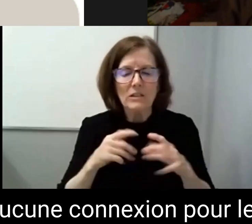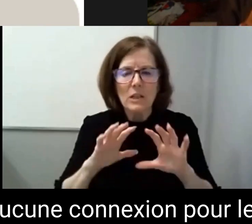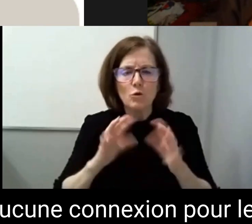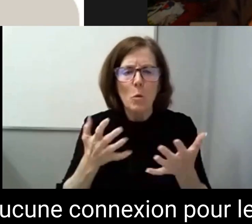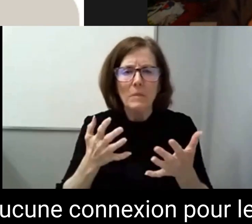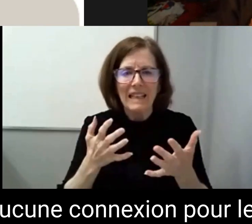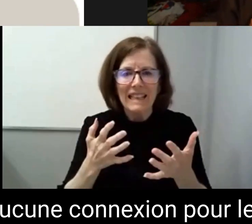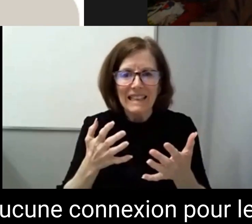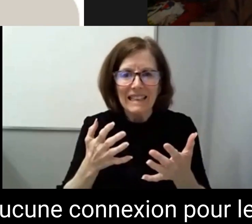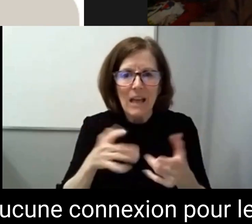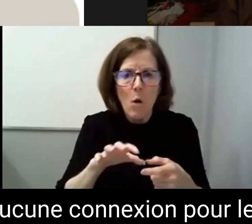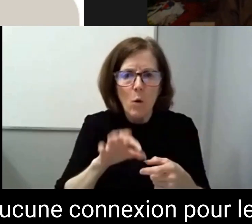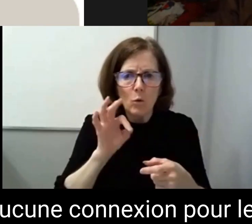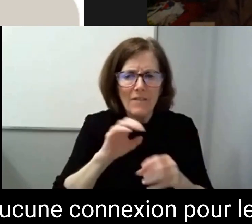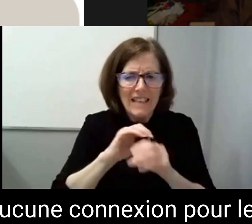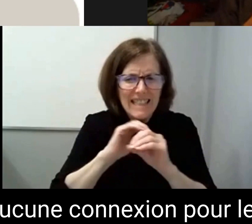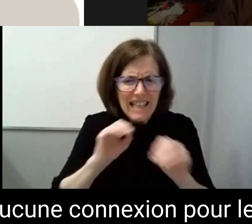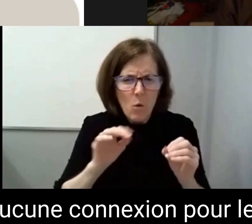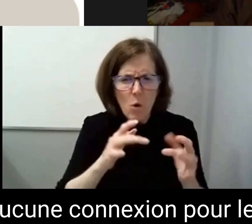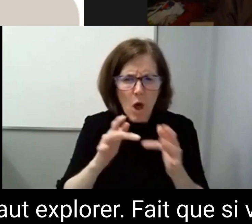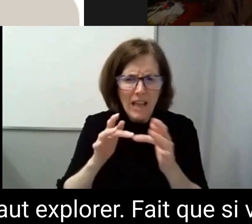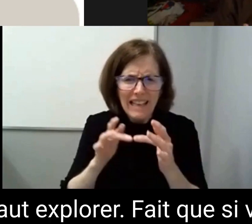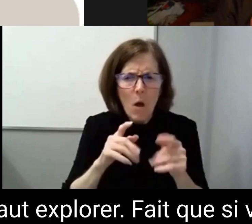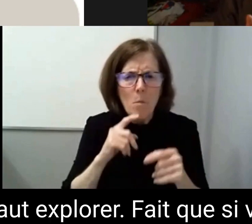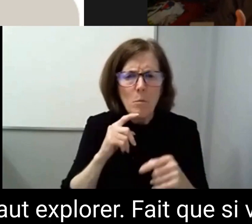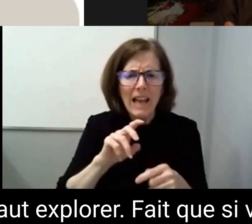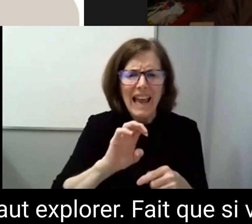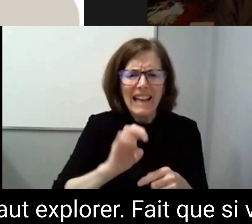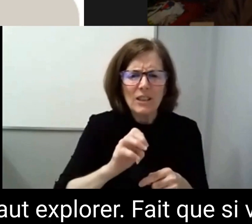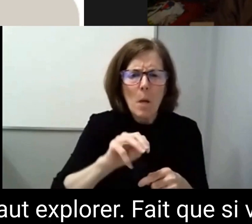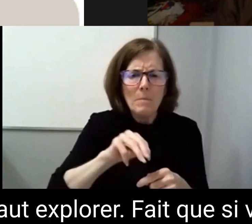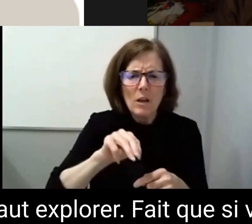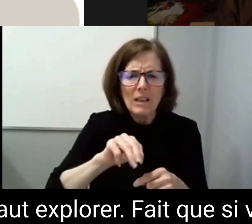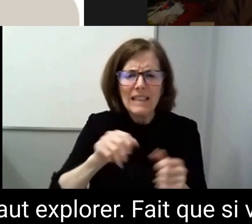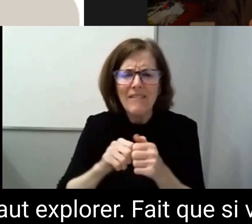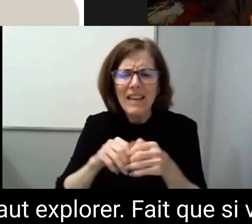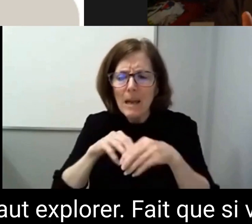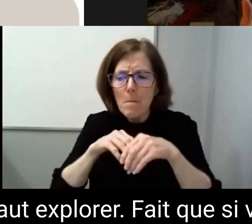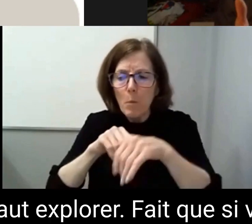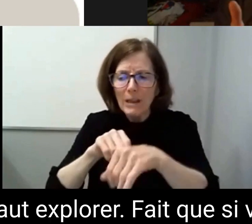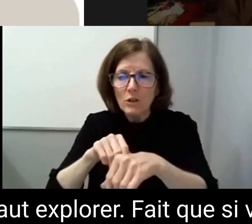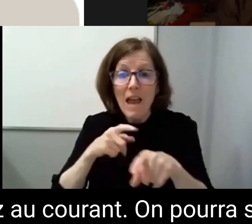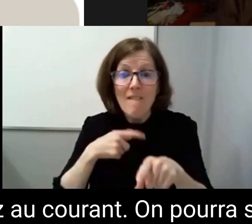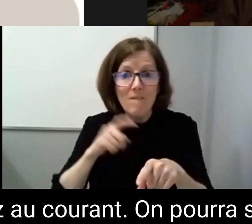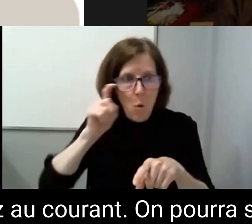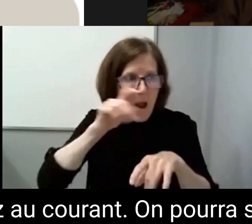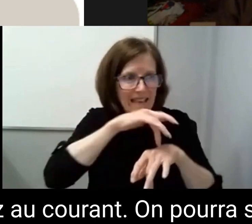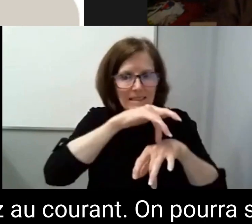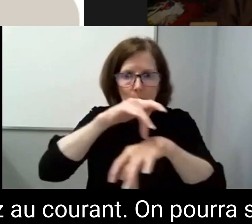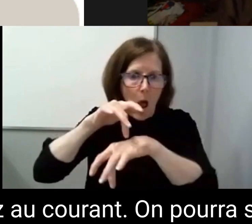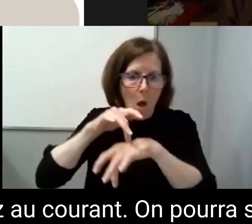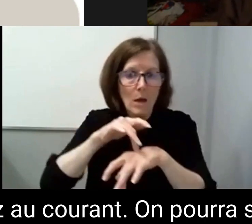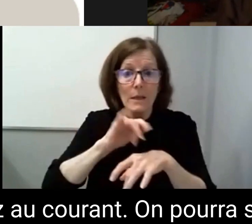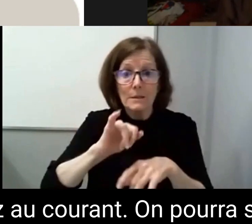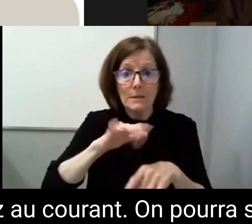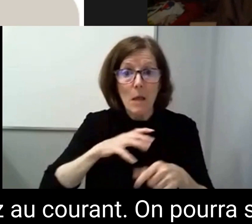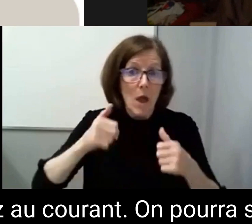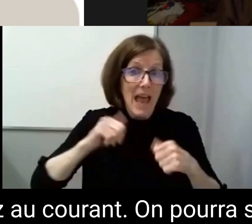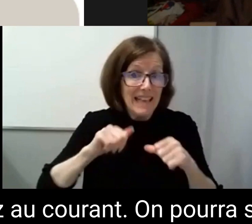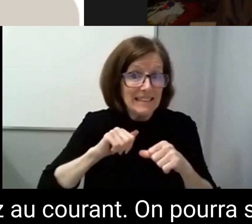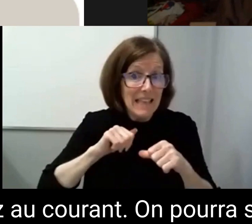trouve aucune connexion pour les ectomycorhizes au potager. Mais il faut explorer. Fait que si vous avez des essais, vous me tiendrez au